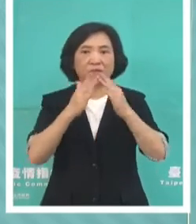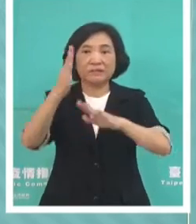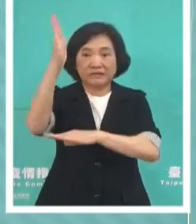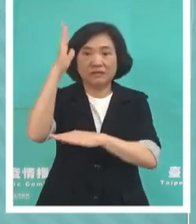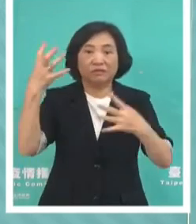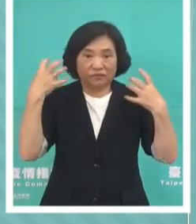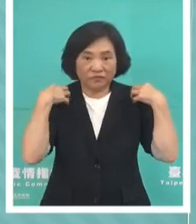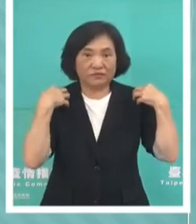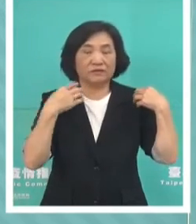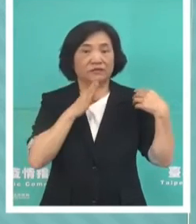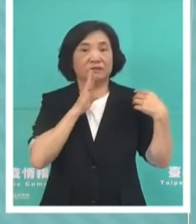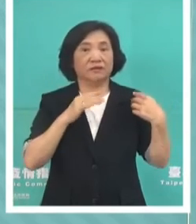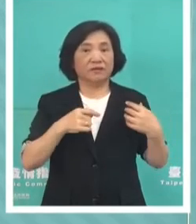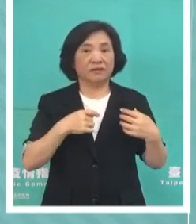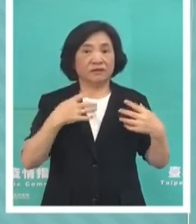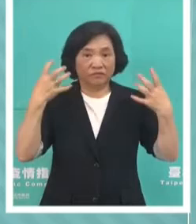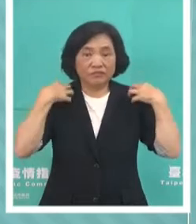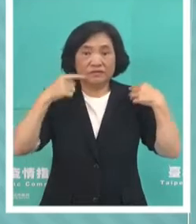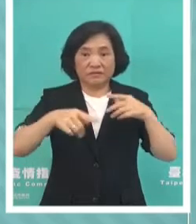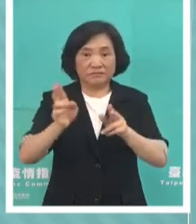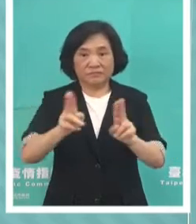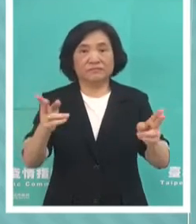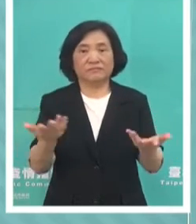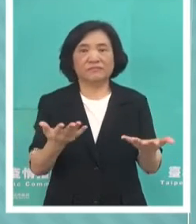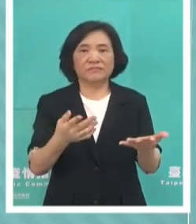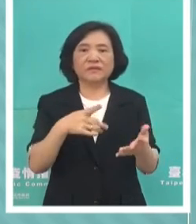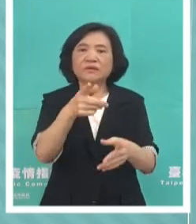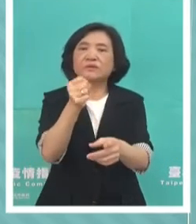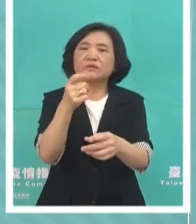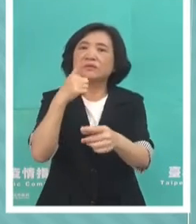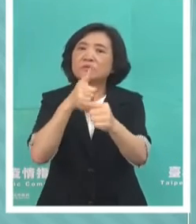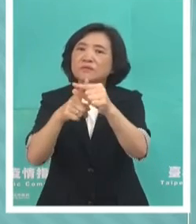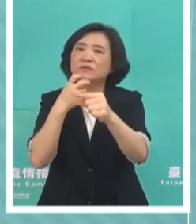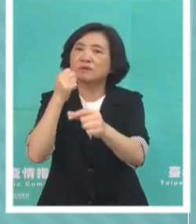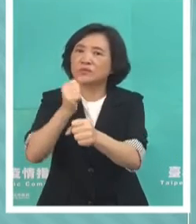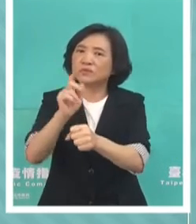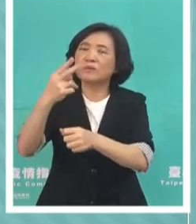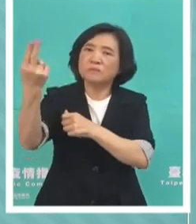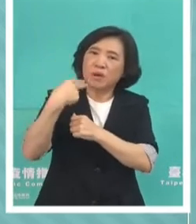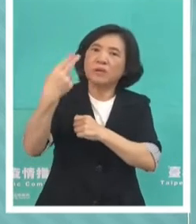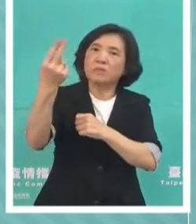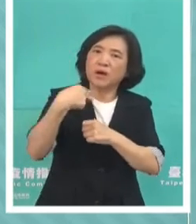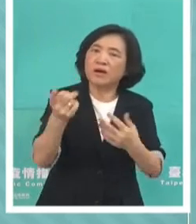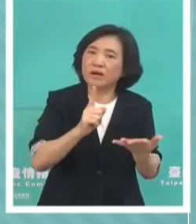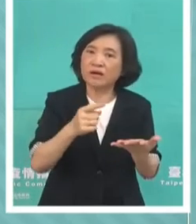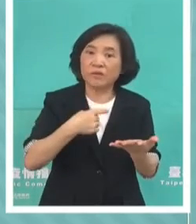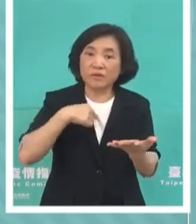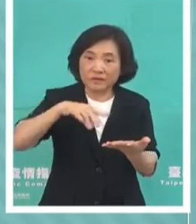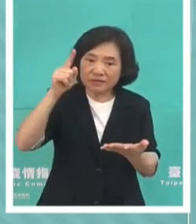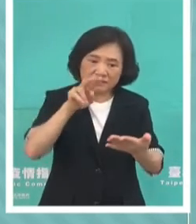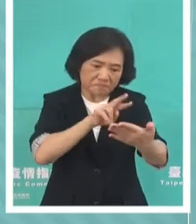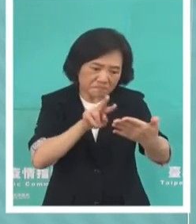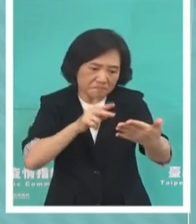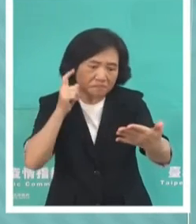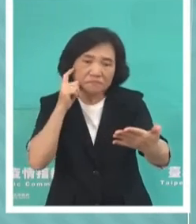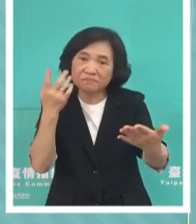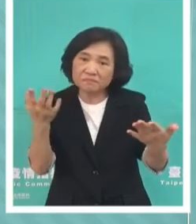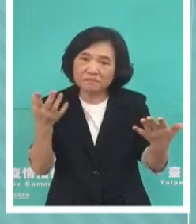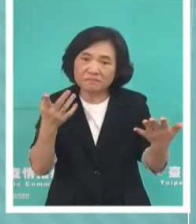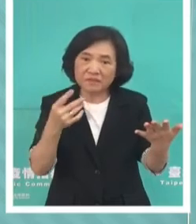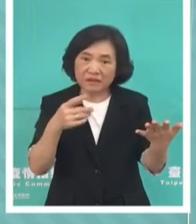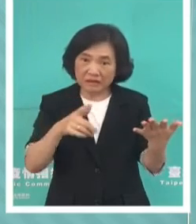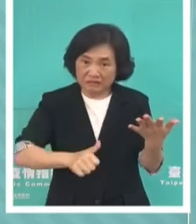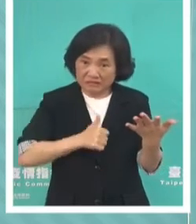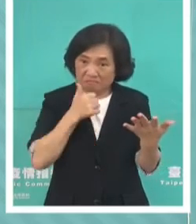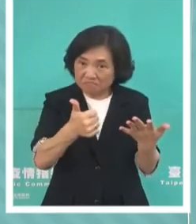单位，执行单位，就算你要做什么，有什么指令，我们要先看看这个道理可行